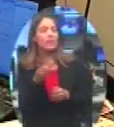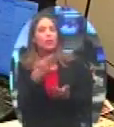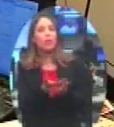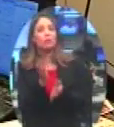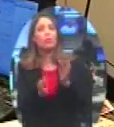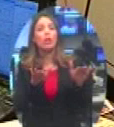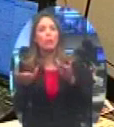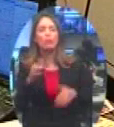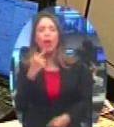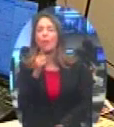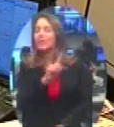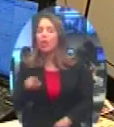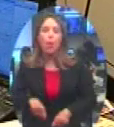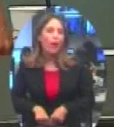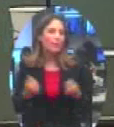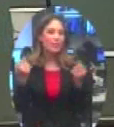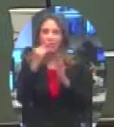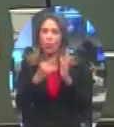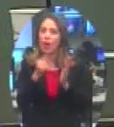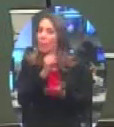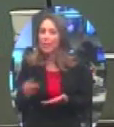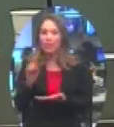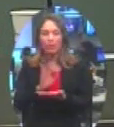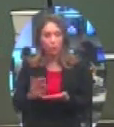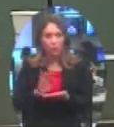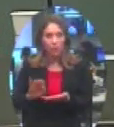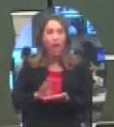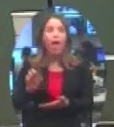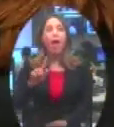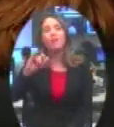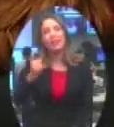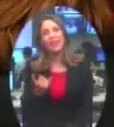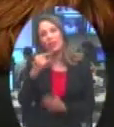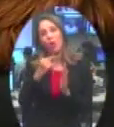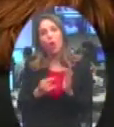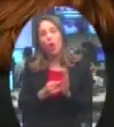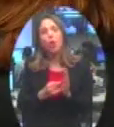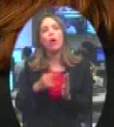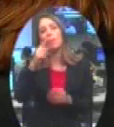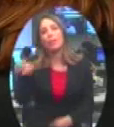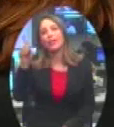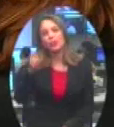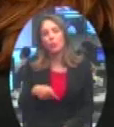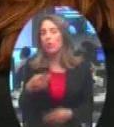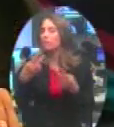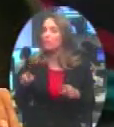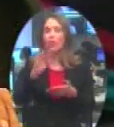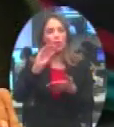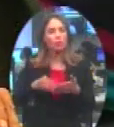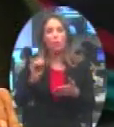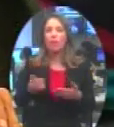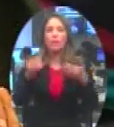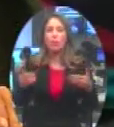פה רמיסה של החוקה הבלתי כתובה, אבל יש כאן כן חוק פגום פסול שלא היה עובר לו היה מקודם לא